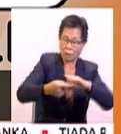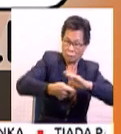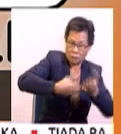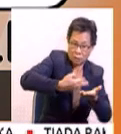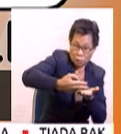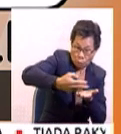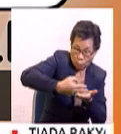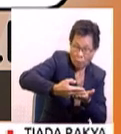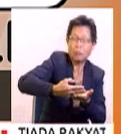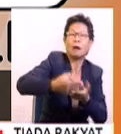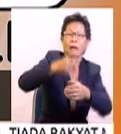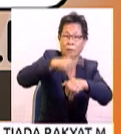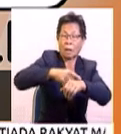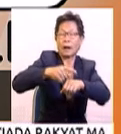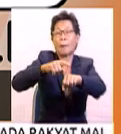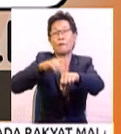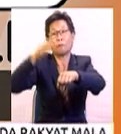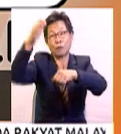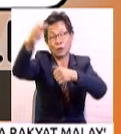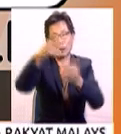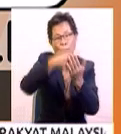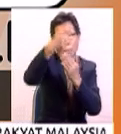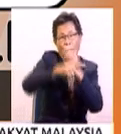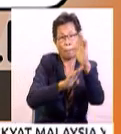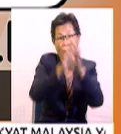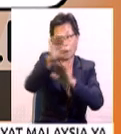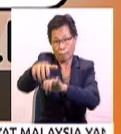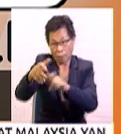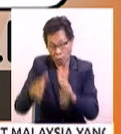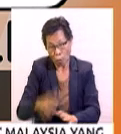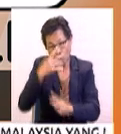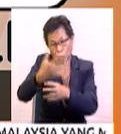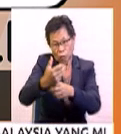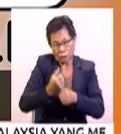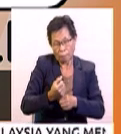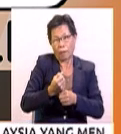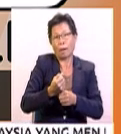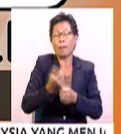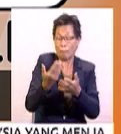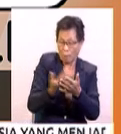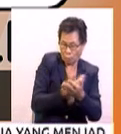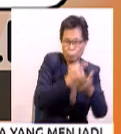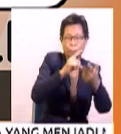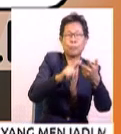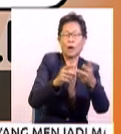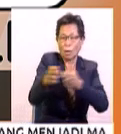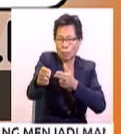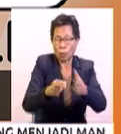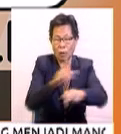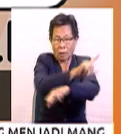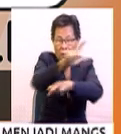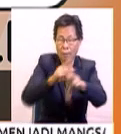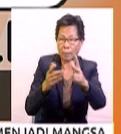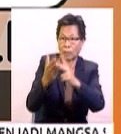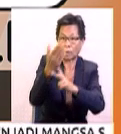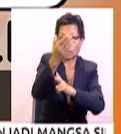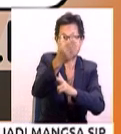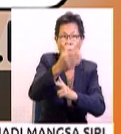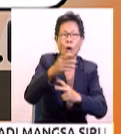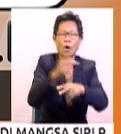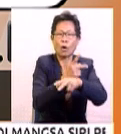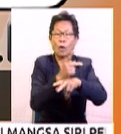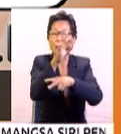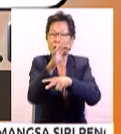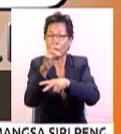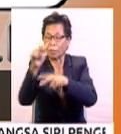sewaan tanah jangka panjang, program pembangunan peneroka bagi mendapatkan hasil baru, pengurusan ladang melalui pengukuhan kooperasi